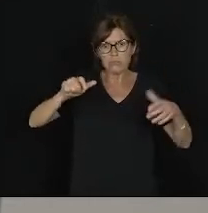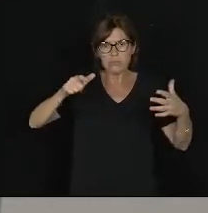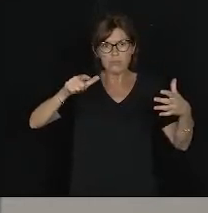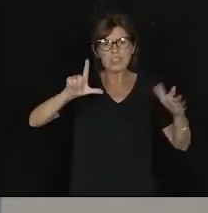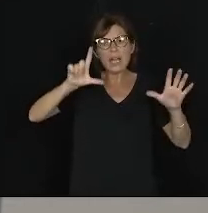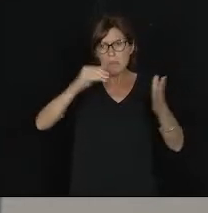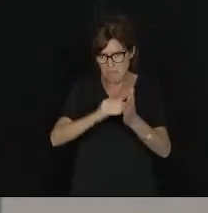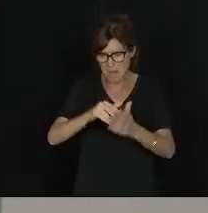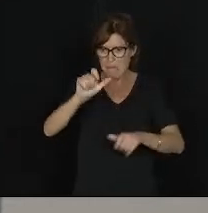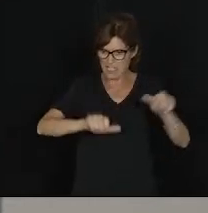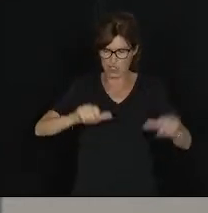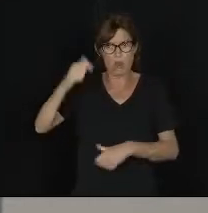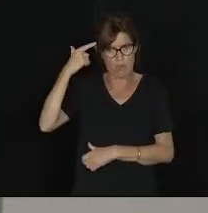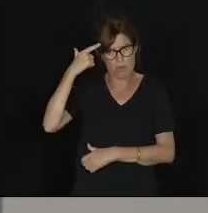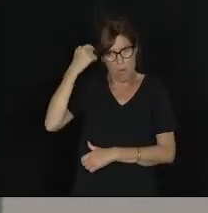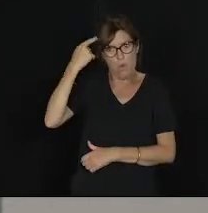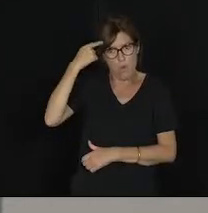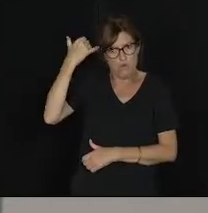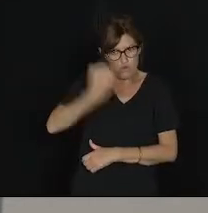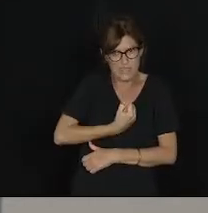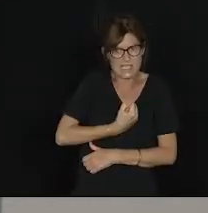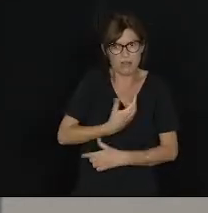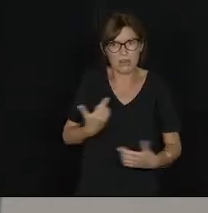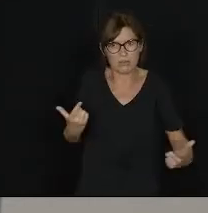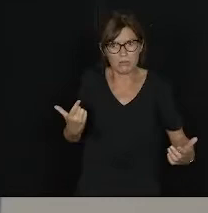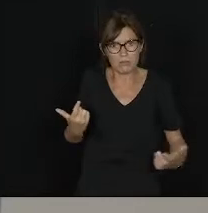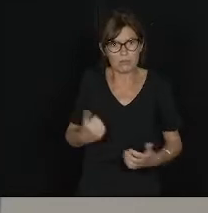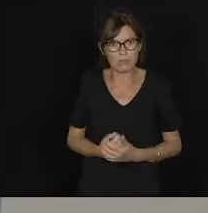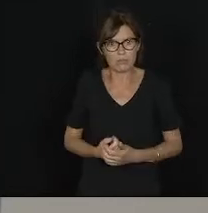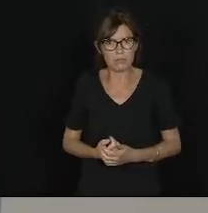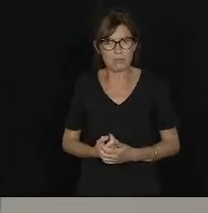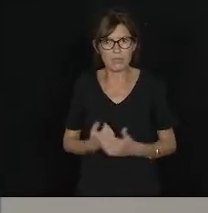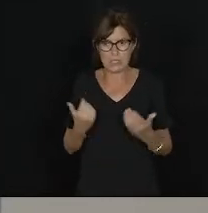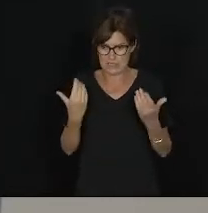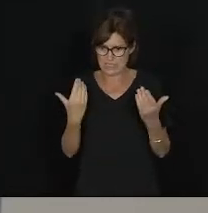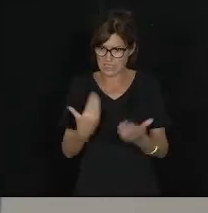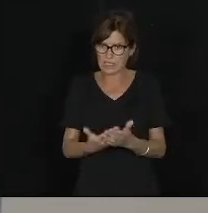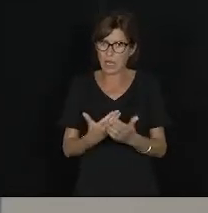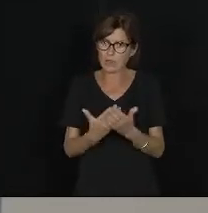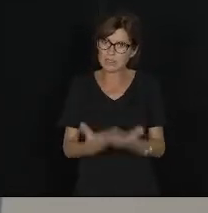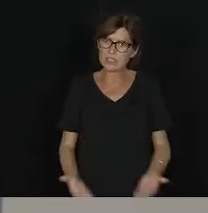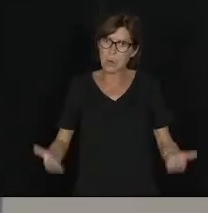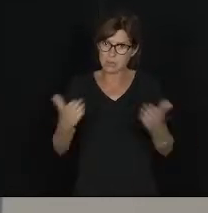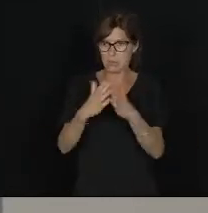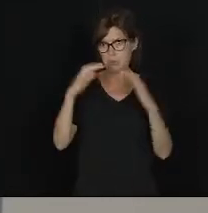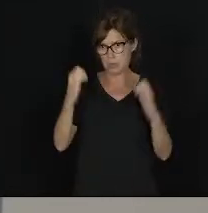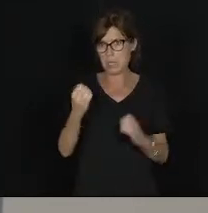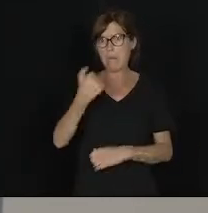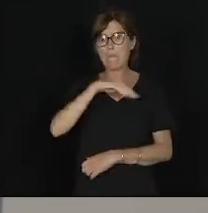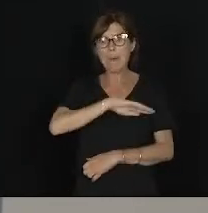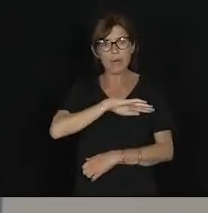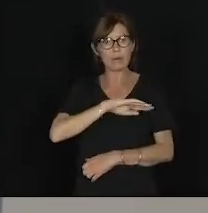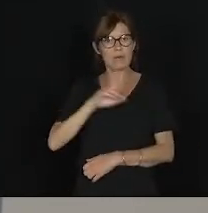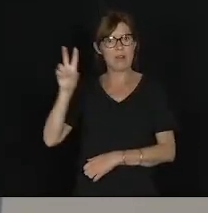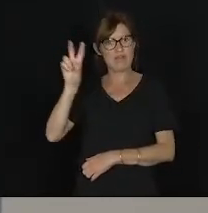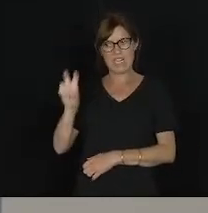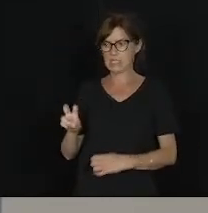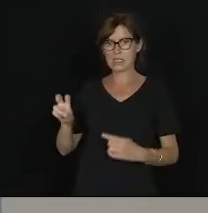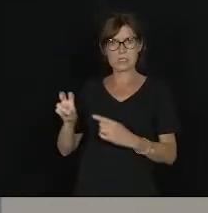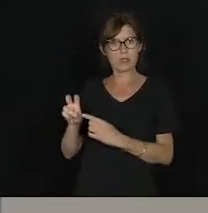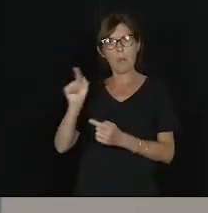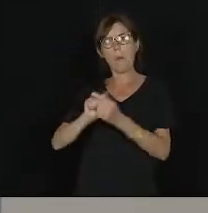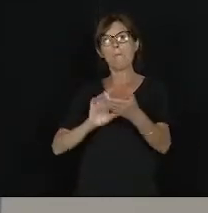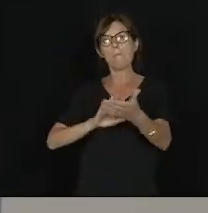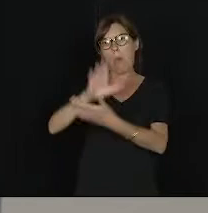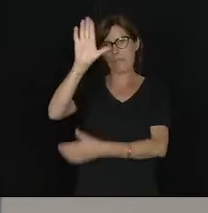de se tuer ensuite. Et ce type de configuration n'a été possible que parce que le nazisme avait été